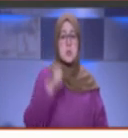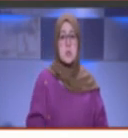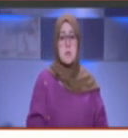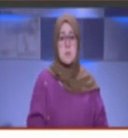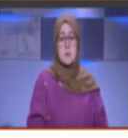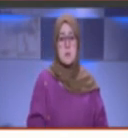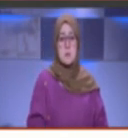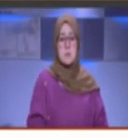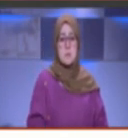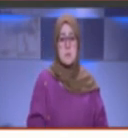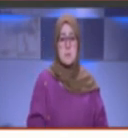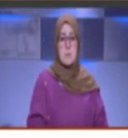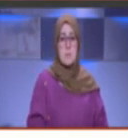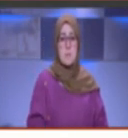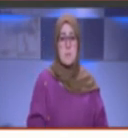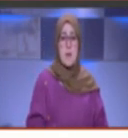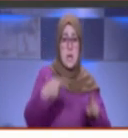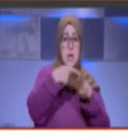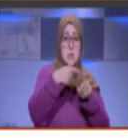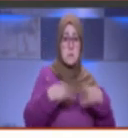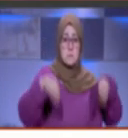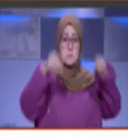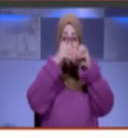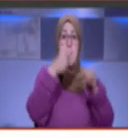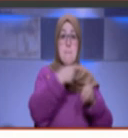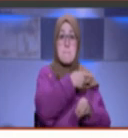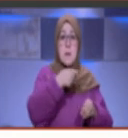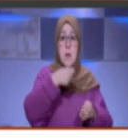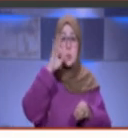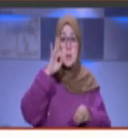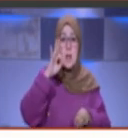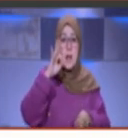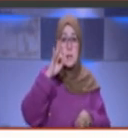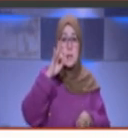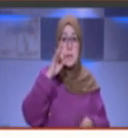ساعة الماضية، ليصل إلى